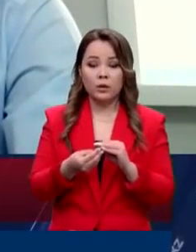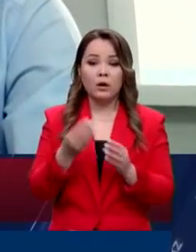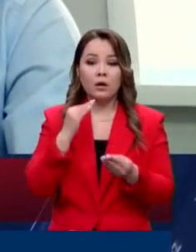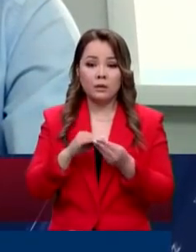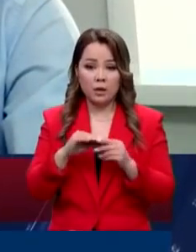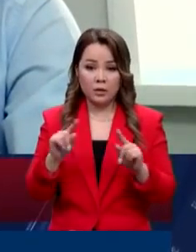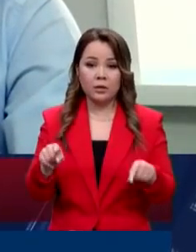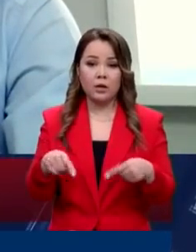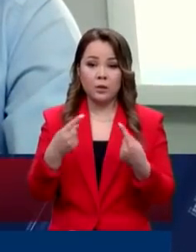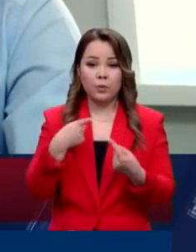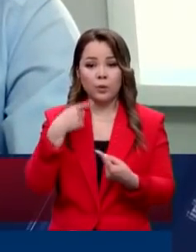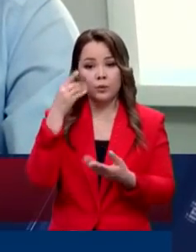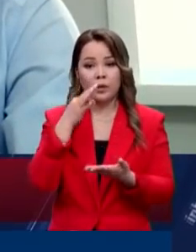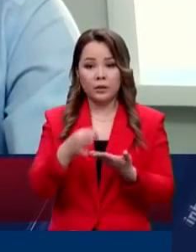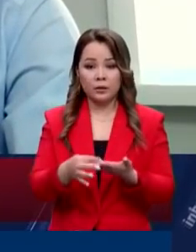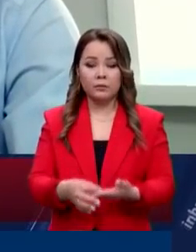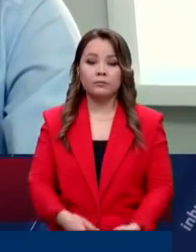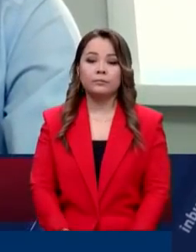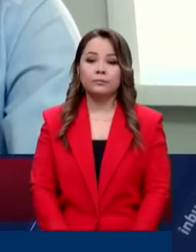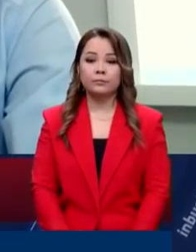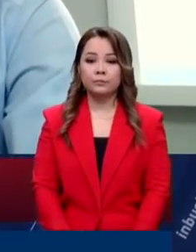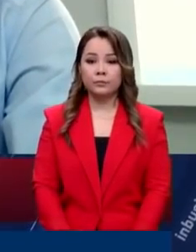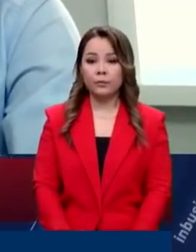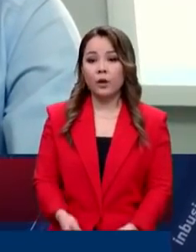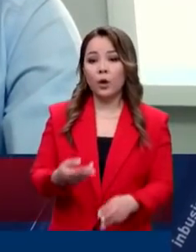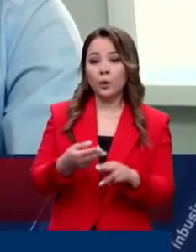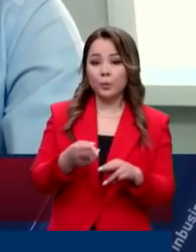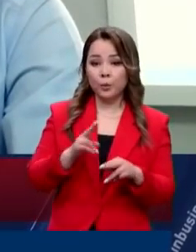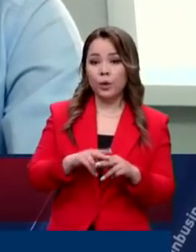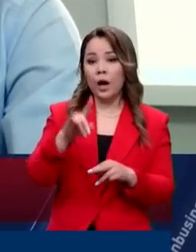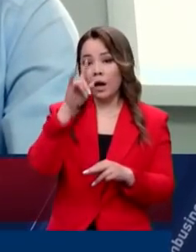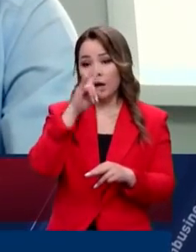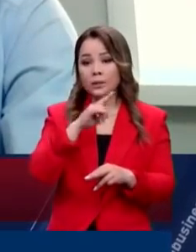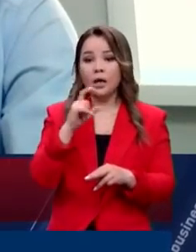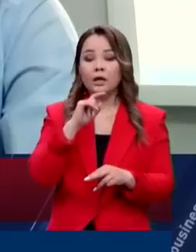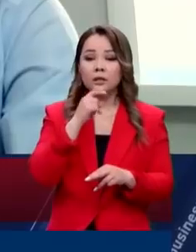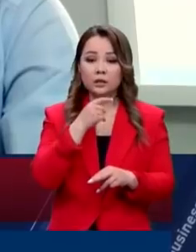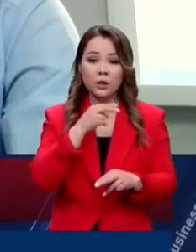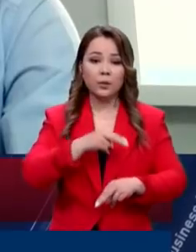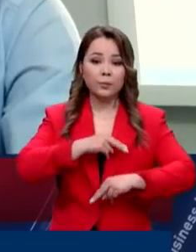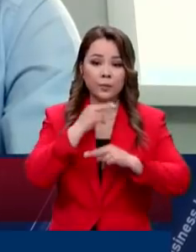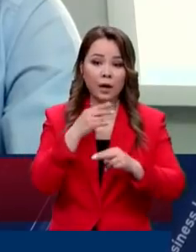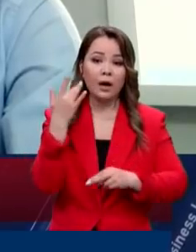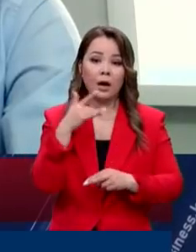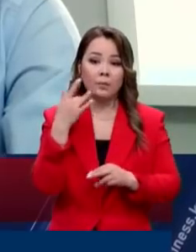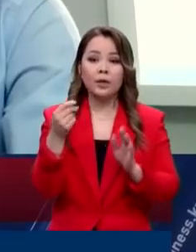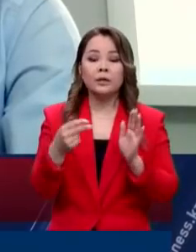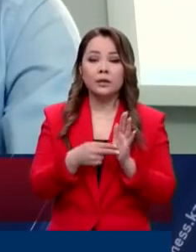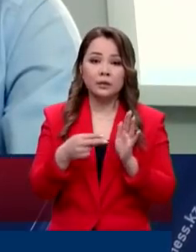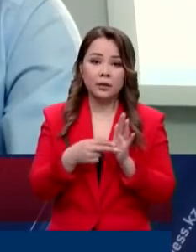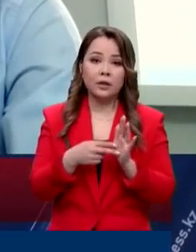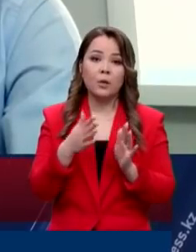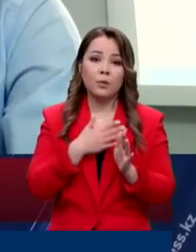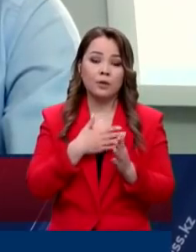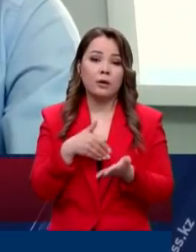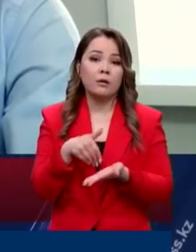қалпына келеді, мен ойымша. Түсінікті. Енді жалпы бұл ретте Қазақстанның экономикасына зер салсақ, Америка банкнотасынан біз